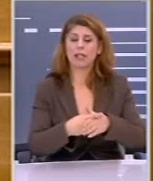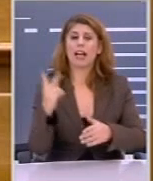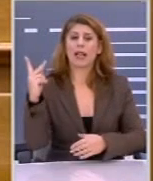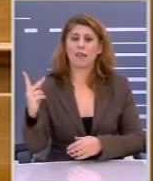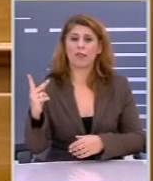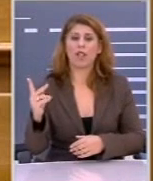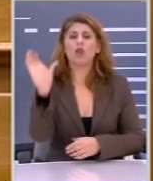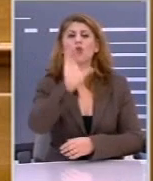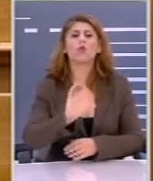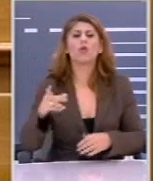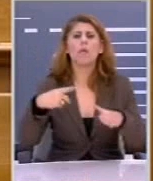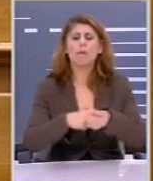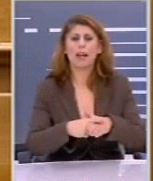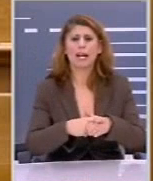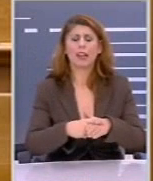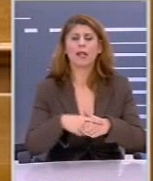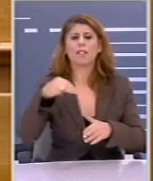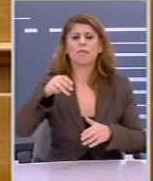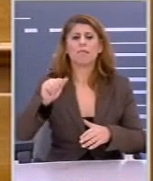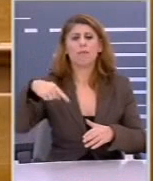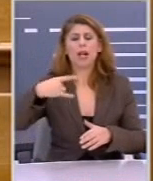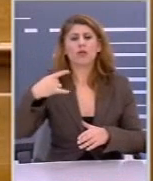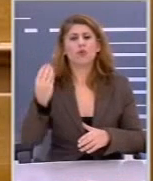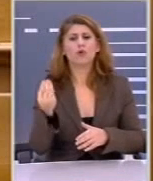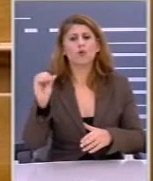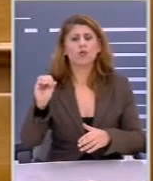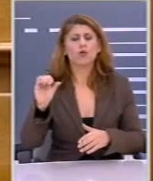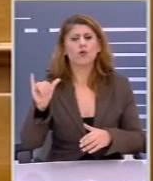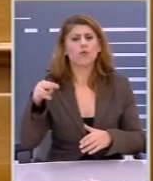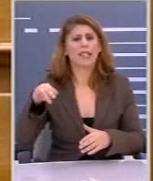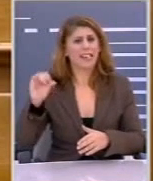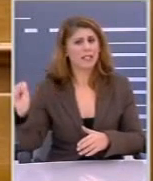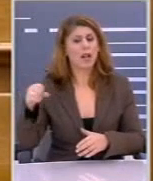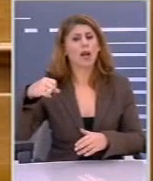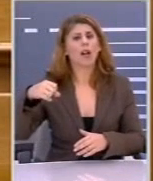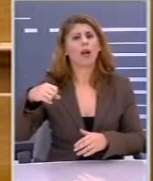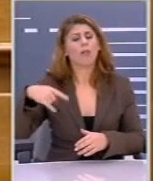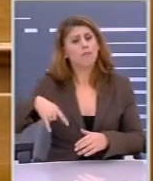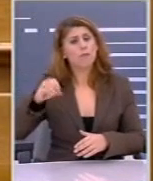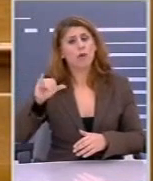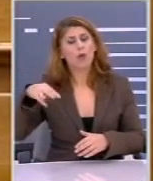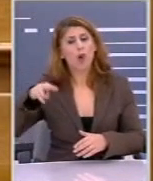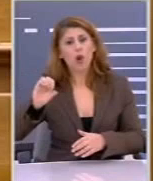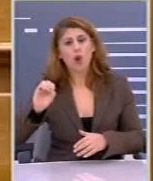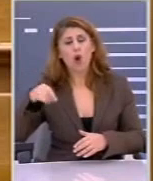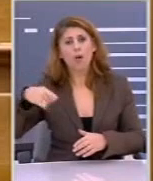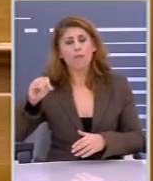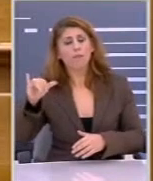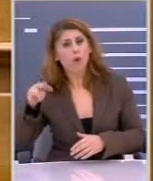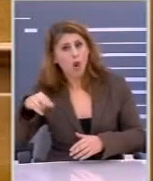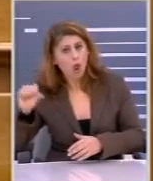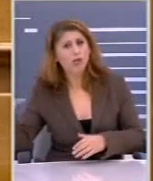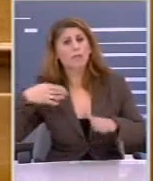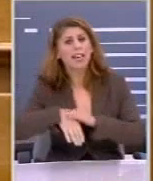της Eurobank, ο Δημήτριος Ματζούνης, Διευθύνων της Alpha Bank, Γιώργος Πουλόπουλος, Διευθύνων Σύμβουλος Πειραιός, Αλέξανδρος Αντωνόπουλος, Διευθύνων